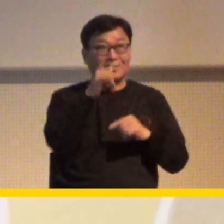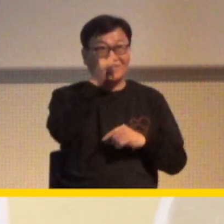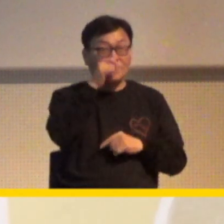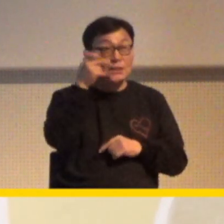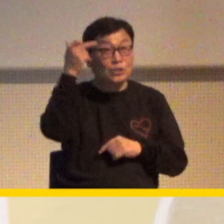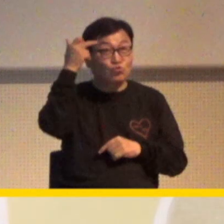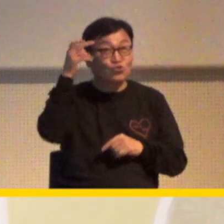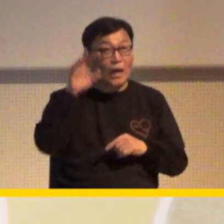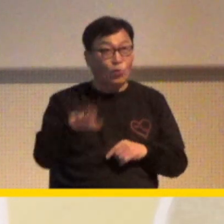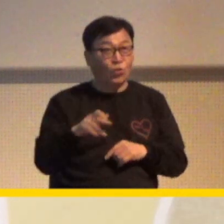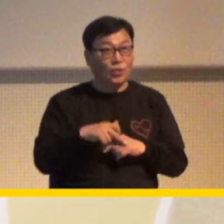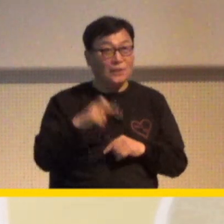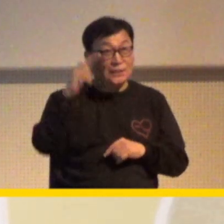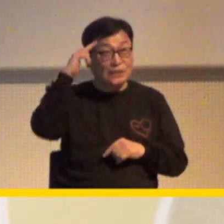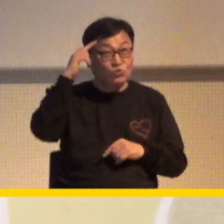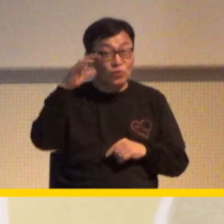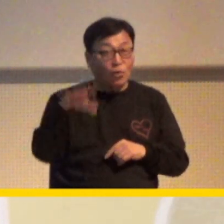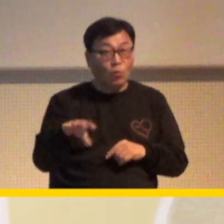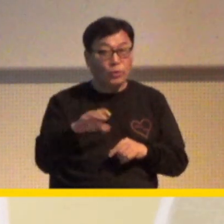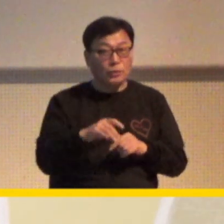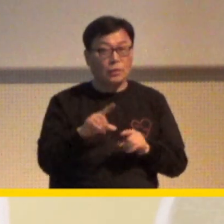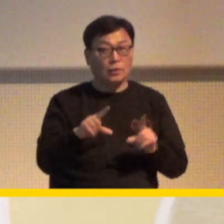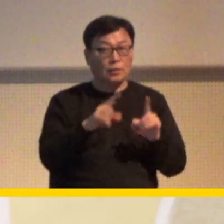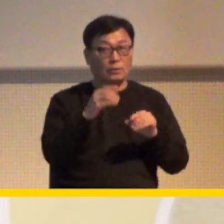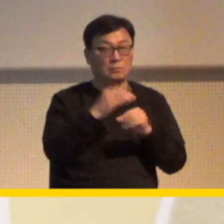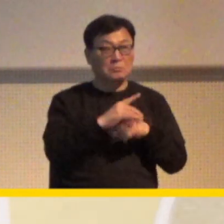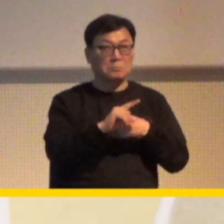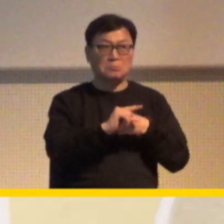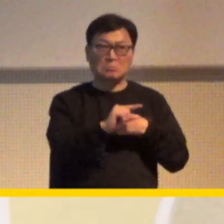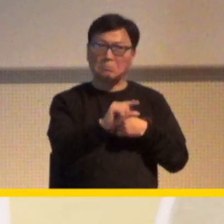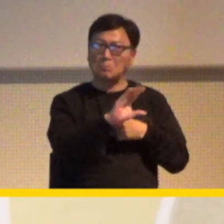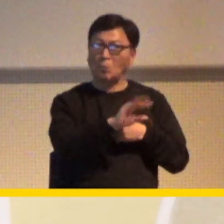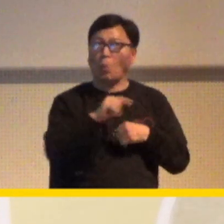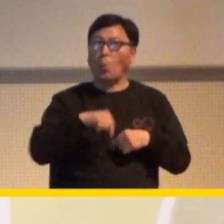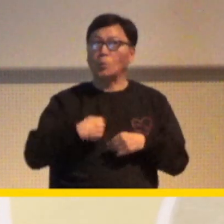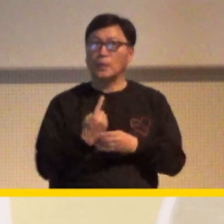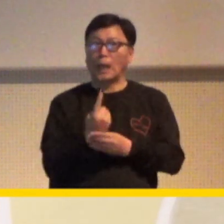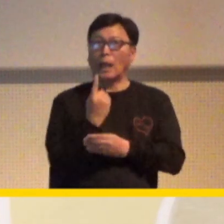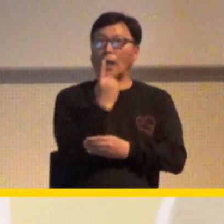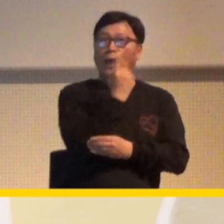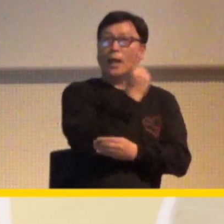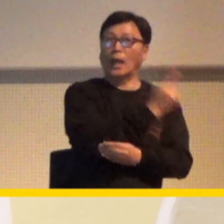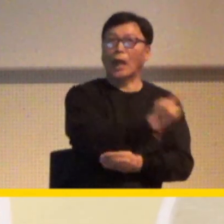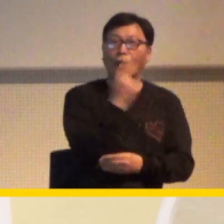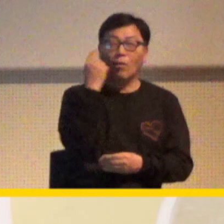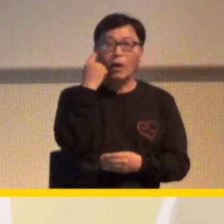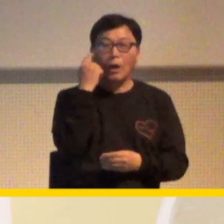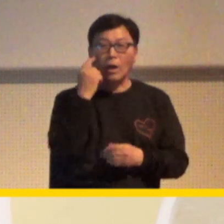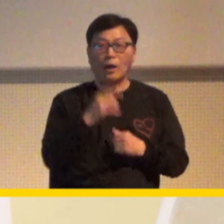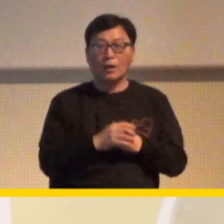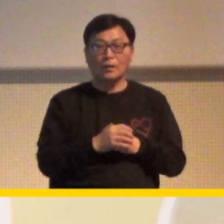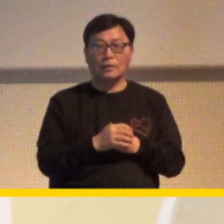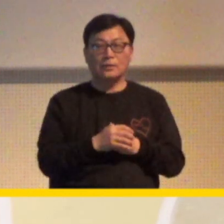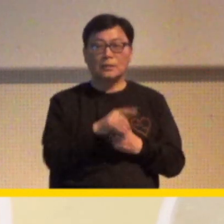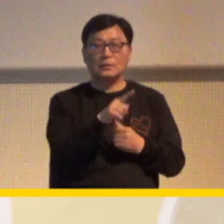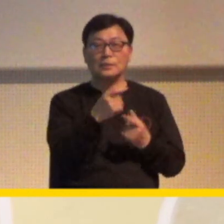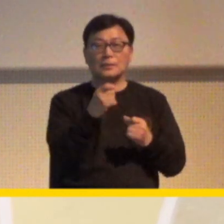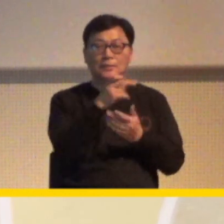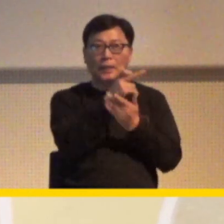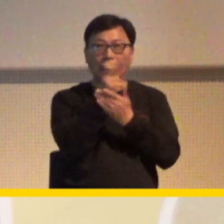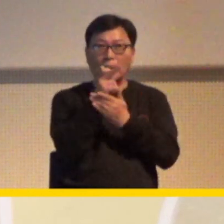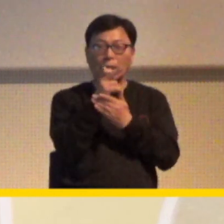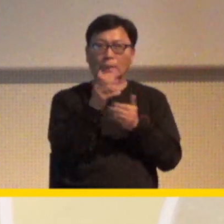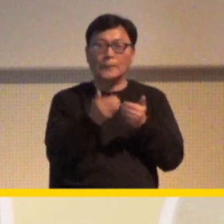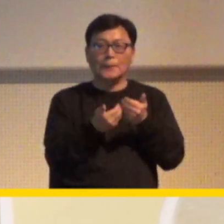제가 살고 있는 기숙사의 외진 곳에 혼자 나와 있어요. 지붕 아닌가요? 지붕이죠. 촬영하는 게.